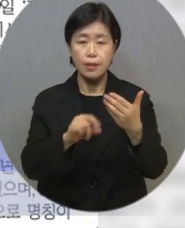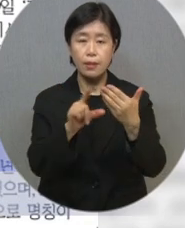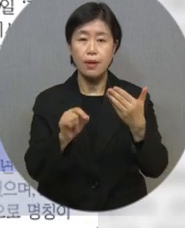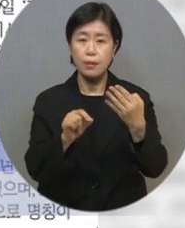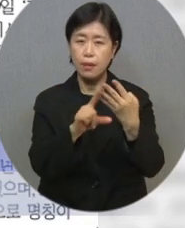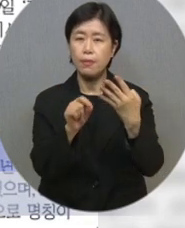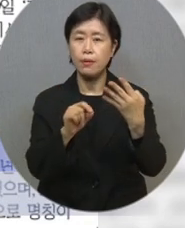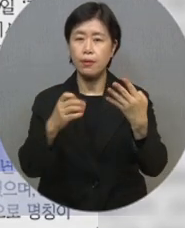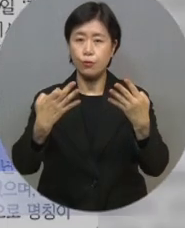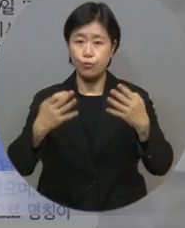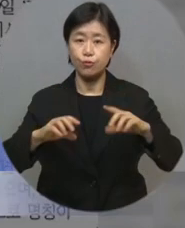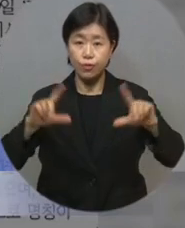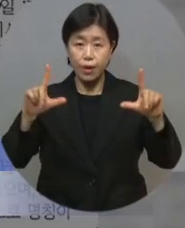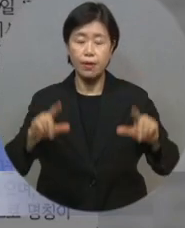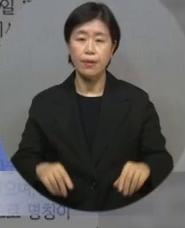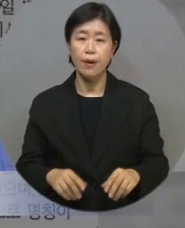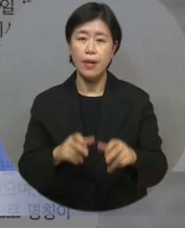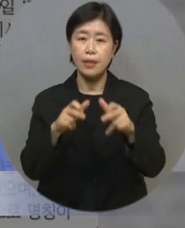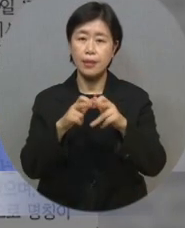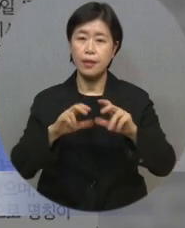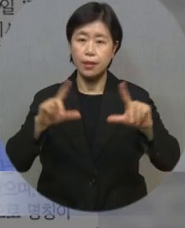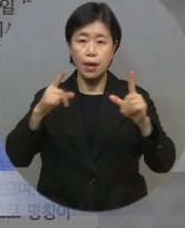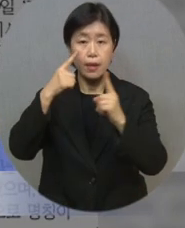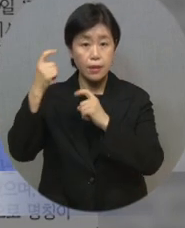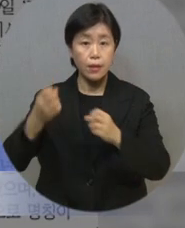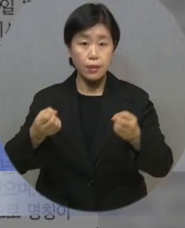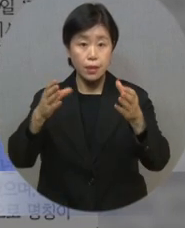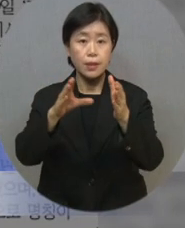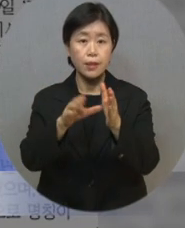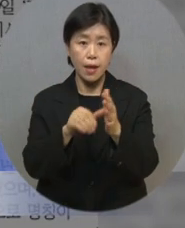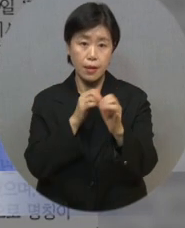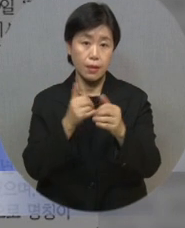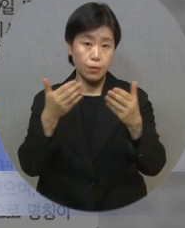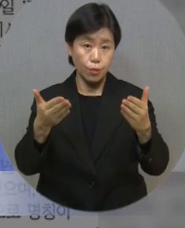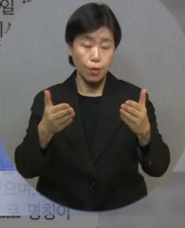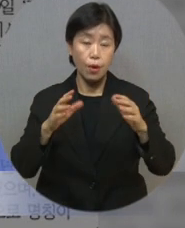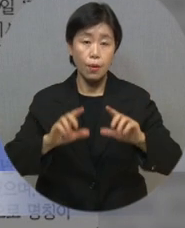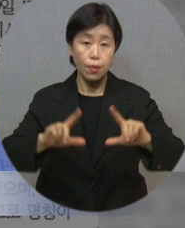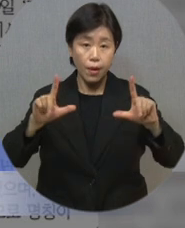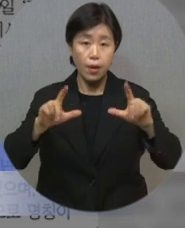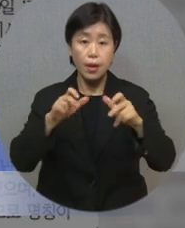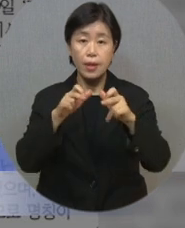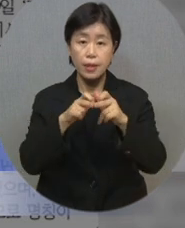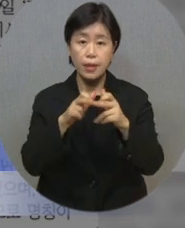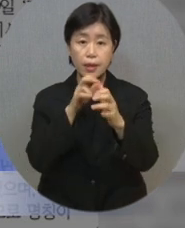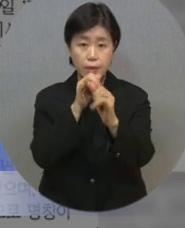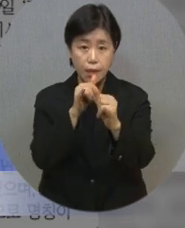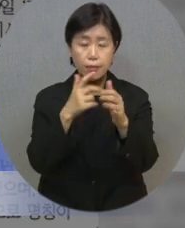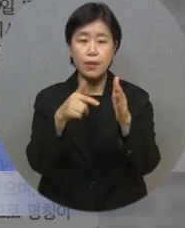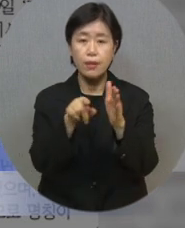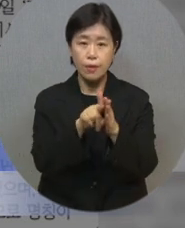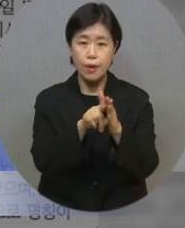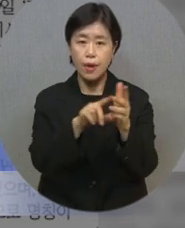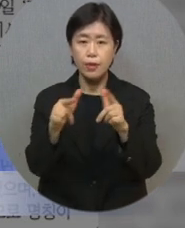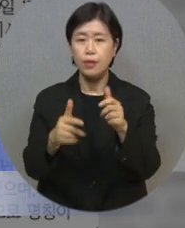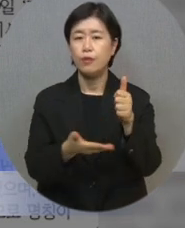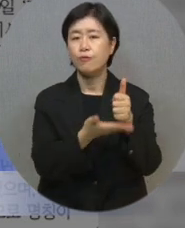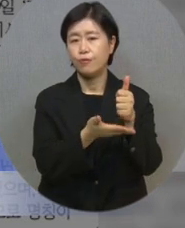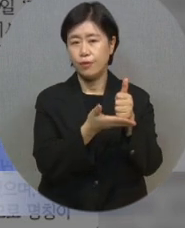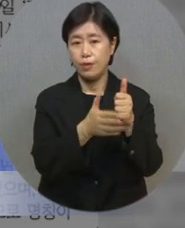19일 장애의 날 기념식에서 열릴 예정인 가운데 올해의 장애인상 위원회가 후보자 추천을